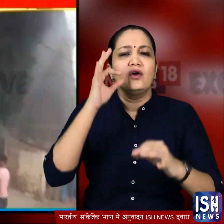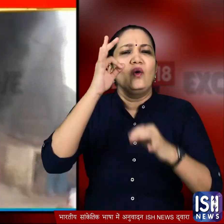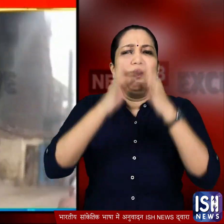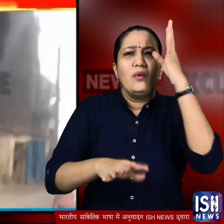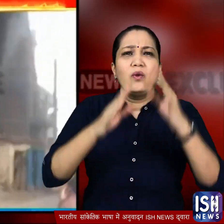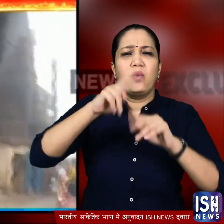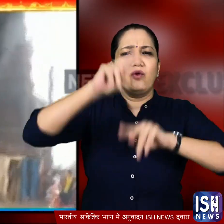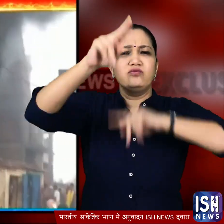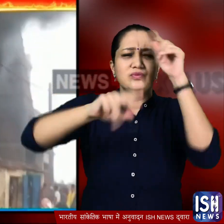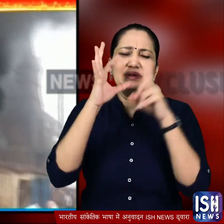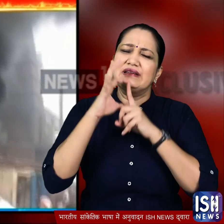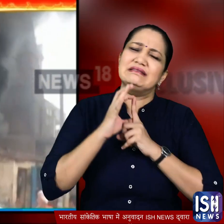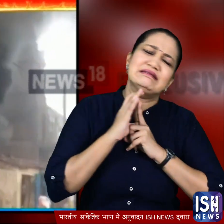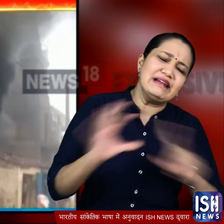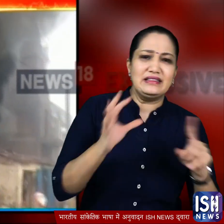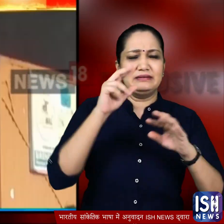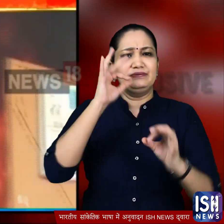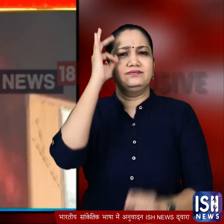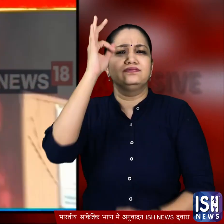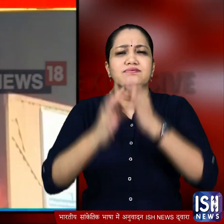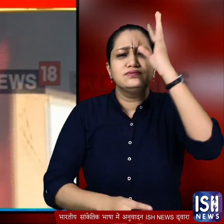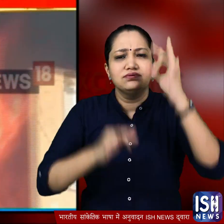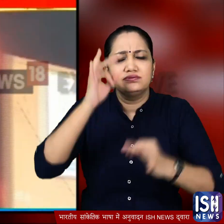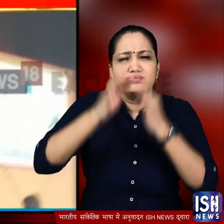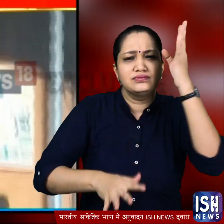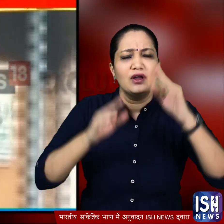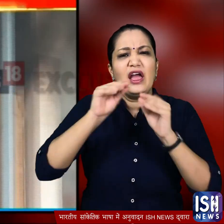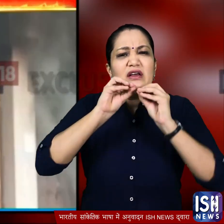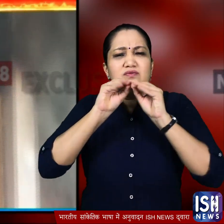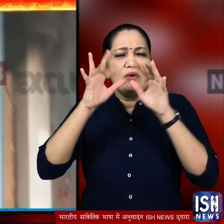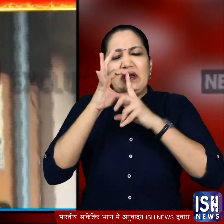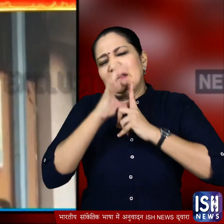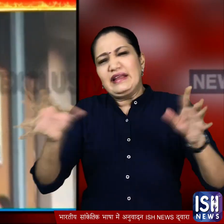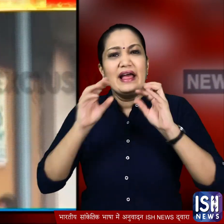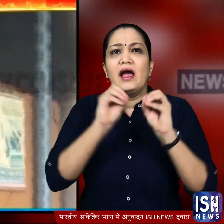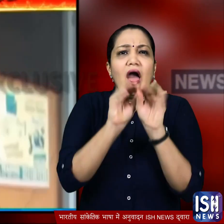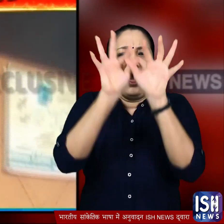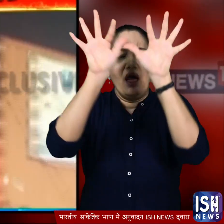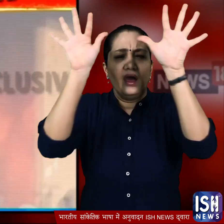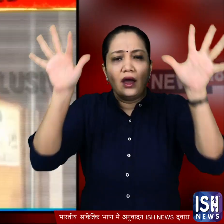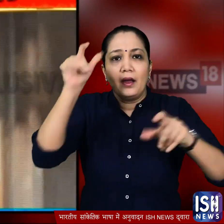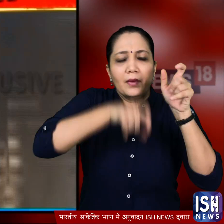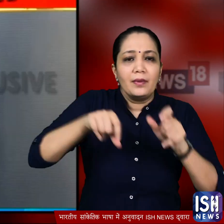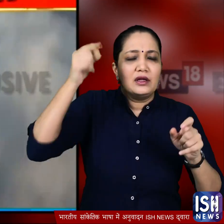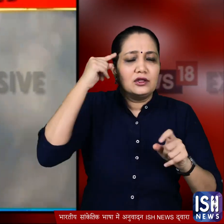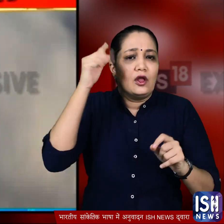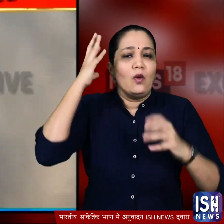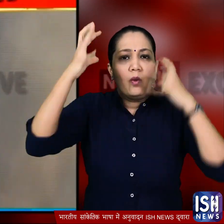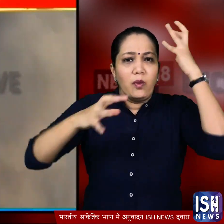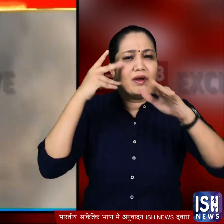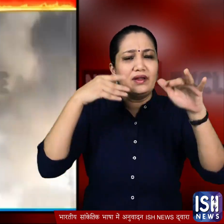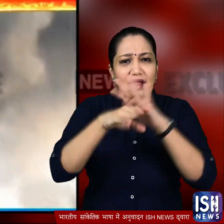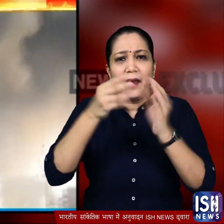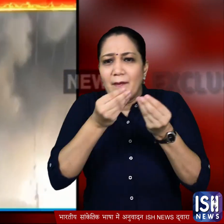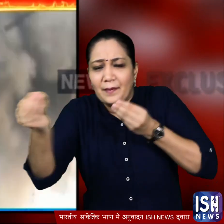में स्वाहा हो रहे इस प्लांट को देखकर वो लोग घबरा गए, क्योंकि ये आग कुछ ही देर में इतना भयानक रूप ले चुकी थी कि सभी को इस बात का डर सताने